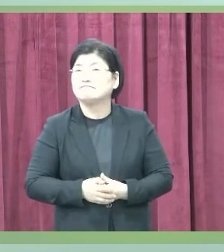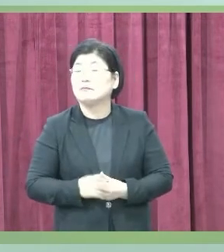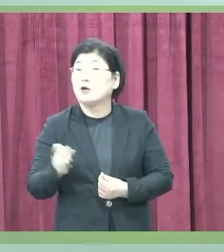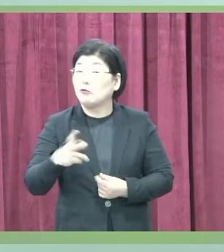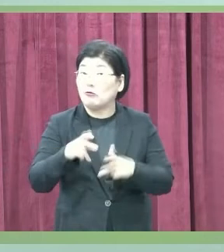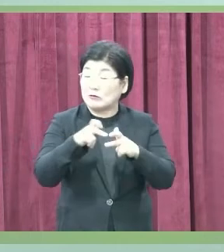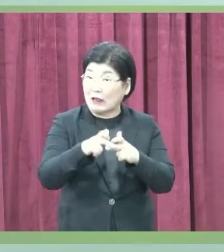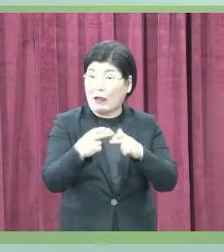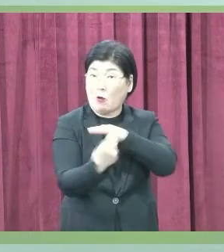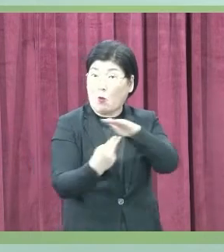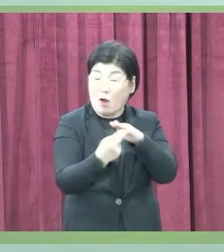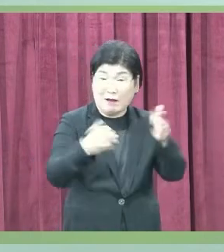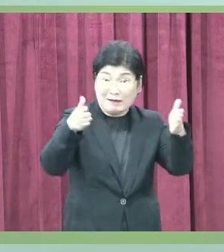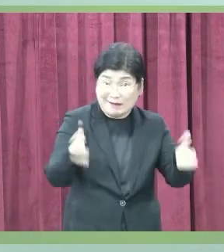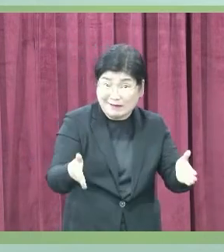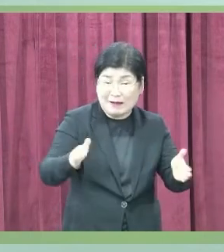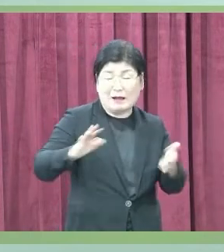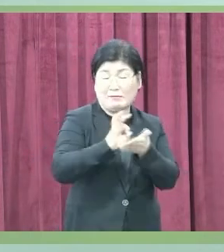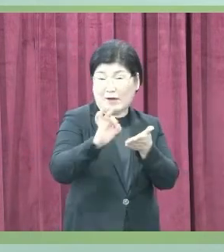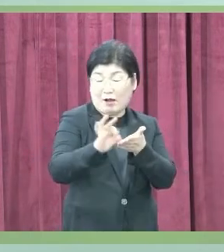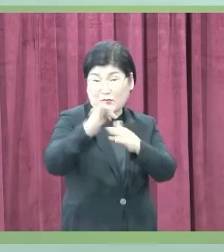장애인의 요양기관별 의료이용 현황인데,